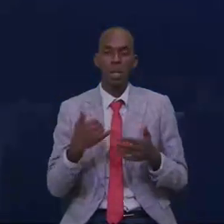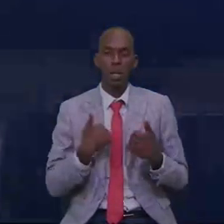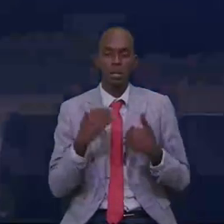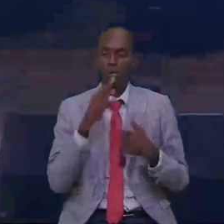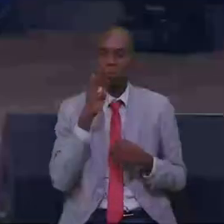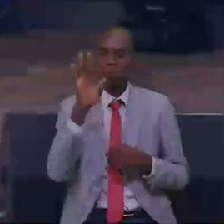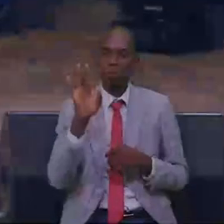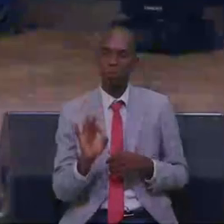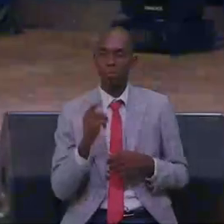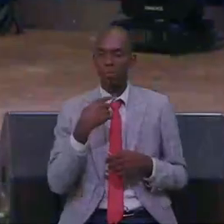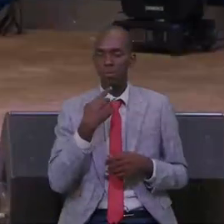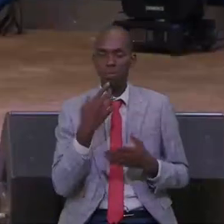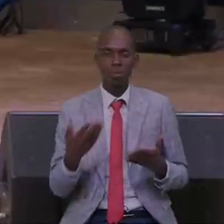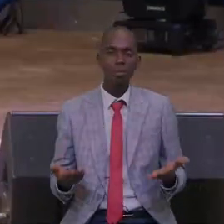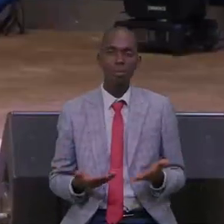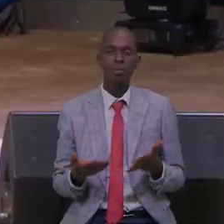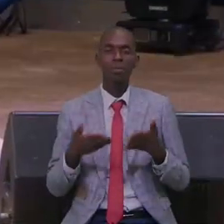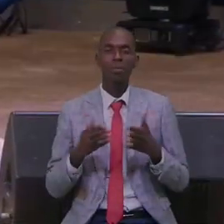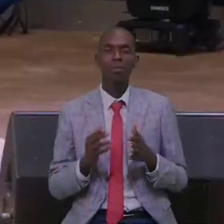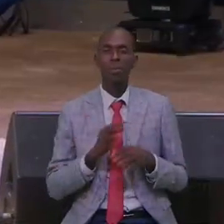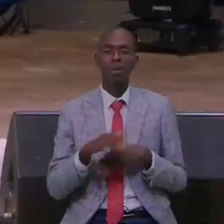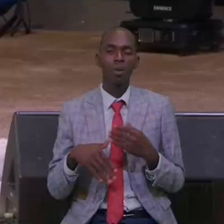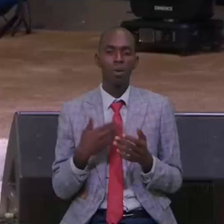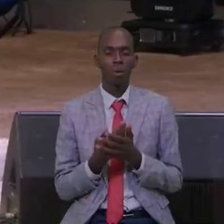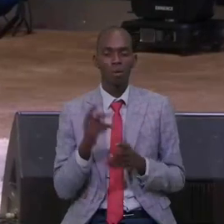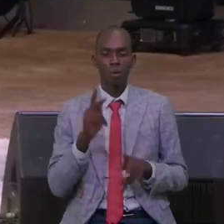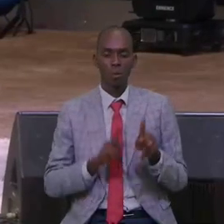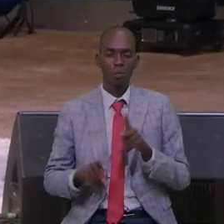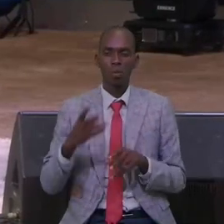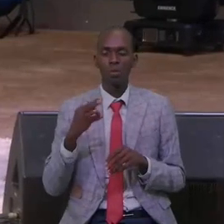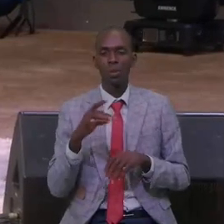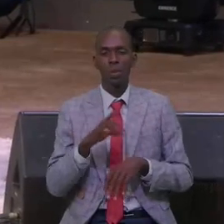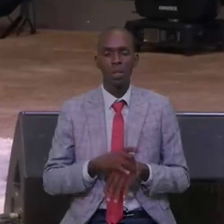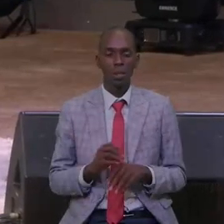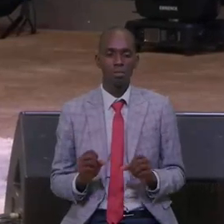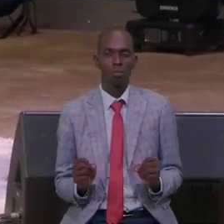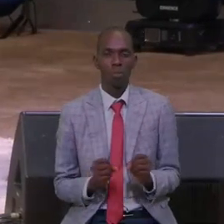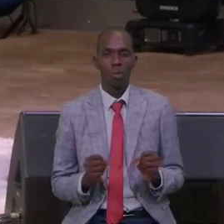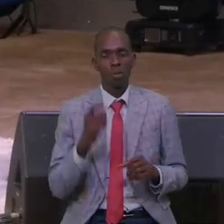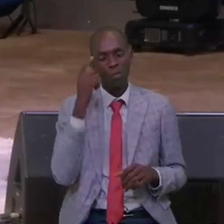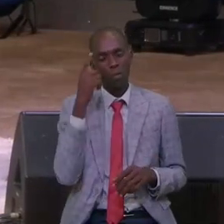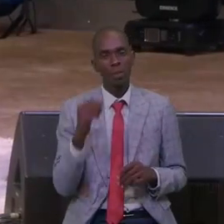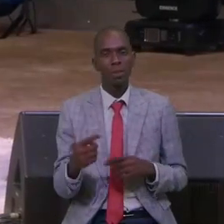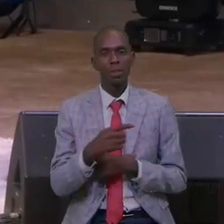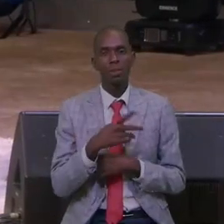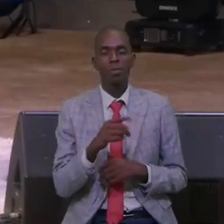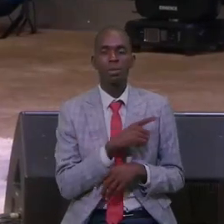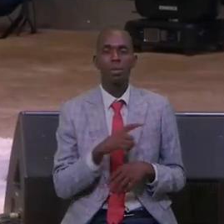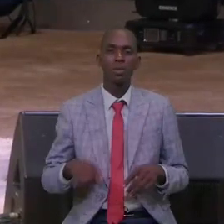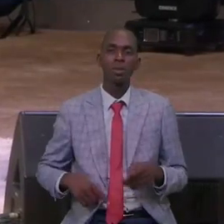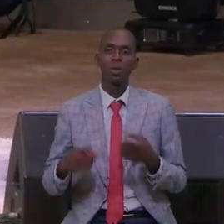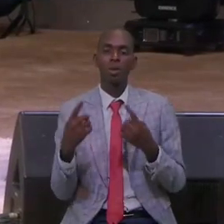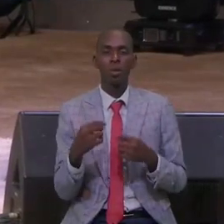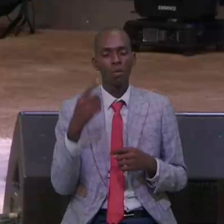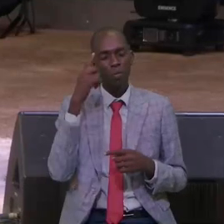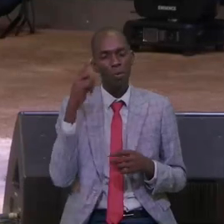c'est dit ici que tous les habitants du pays tremblent, car le jour de l'Éternel vient,